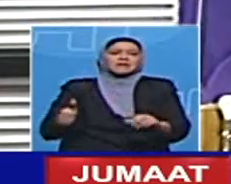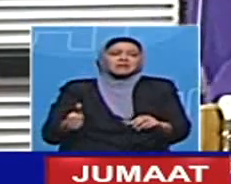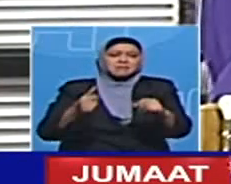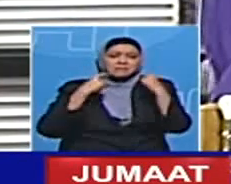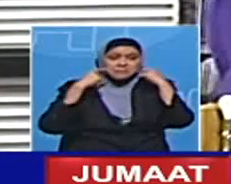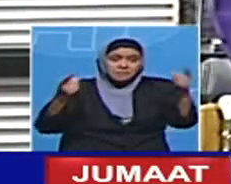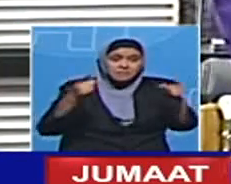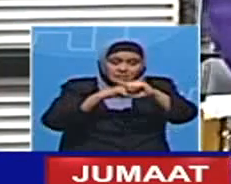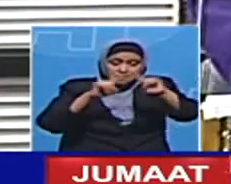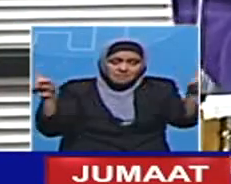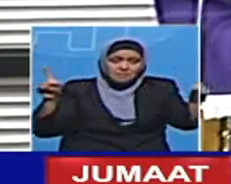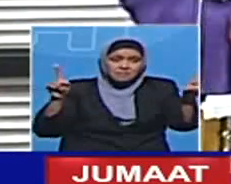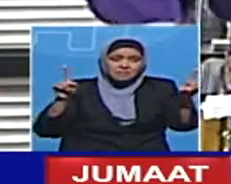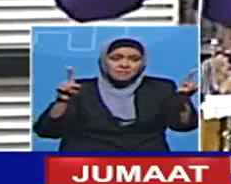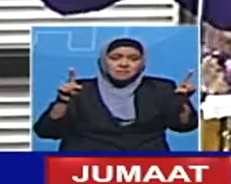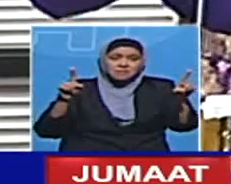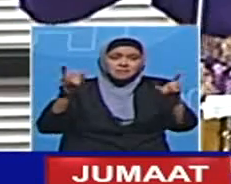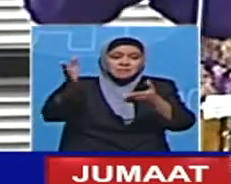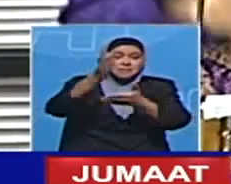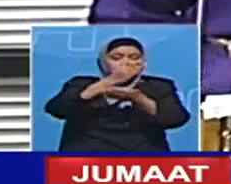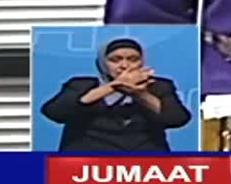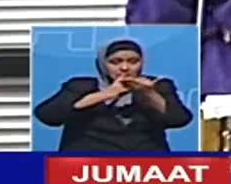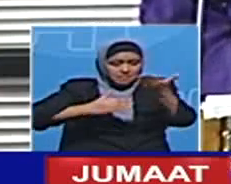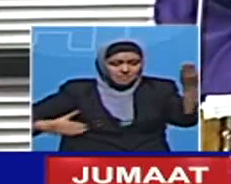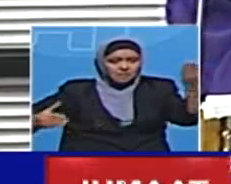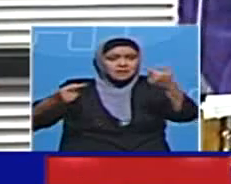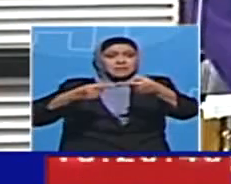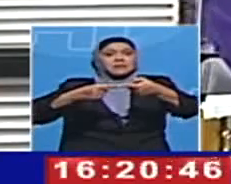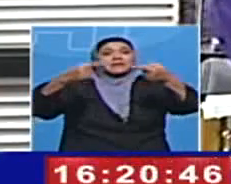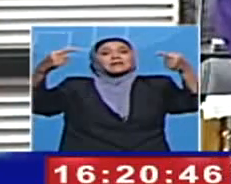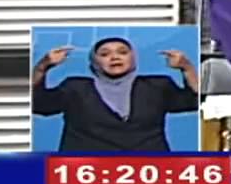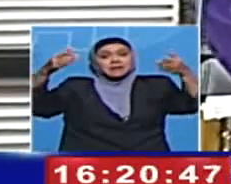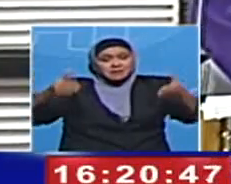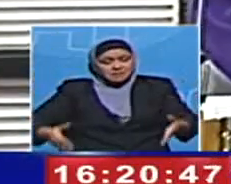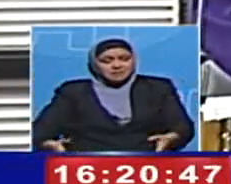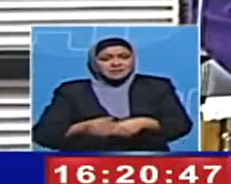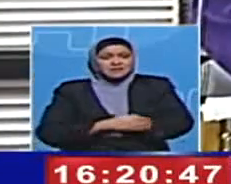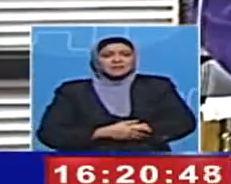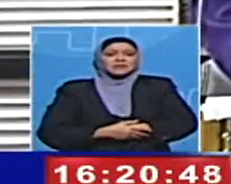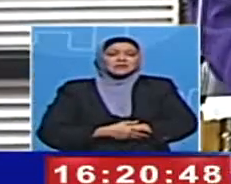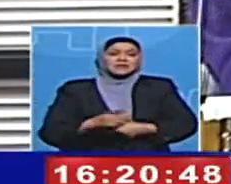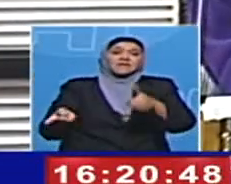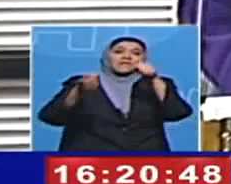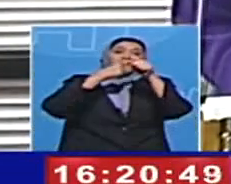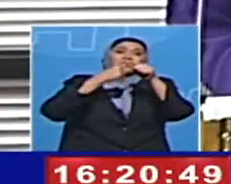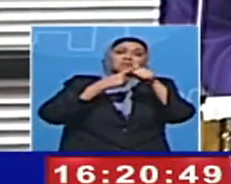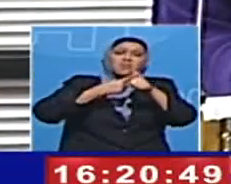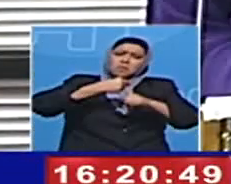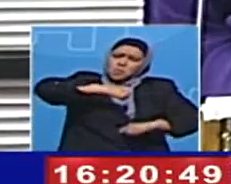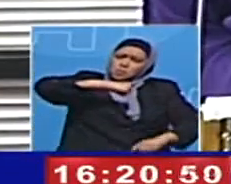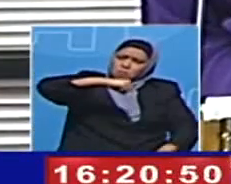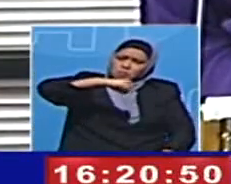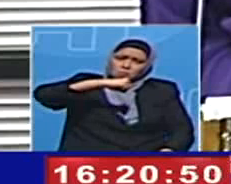malah pihak seberang sana yang mula-mula dulu menentang dengan begitu